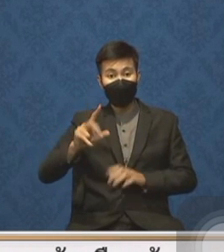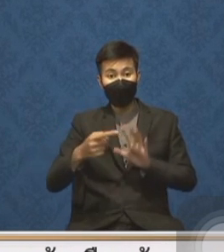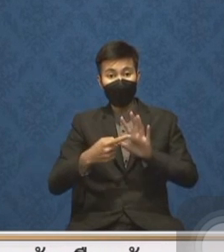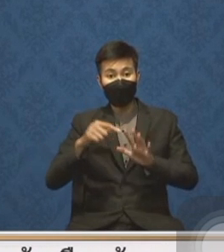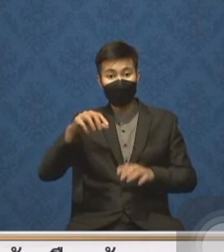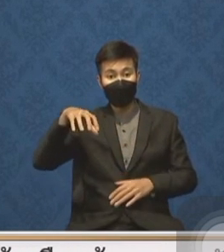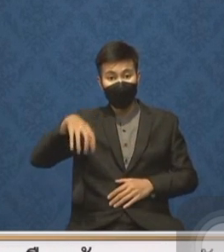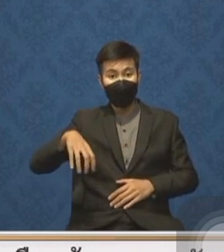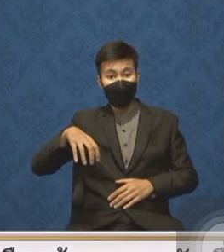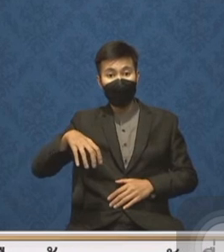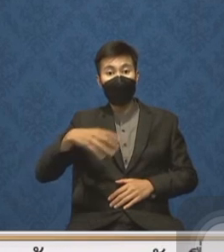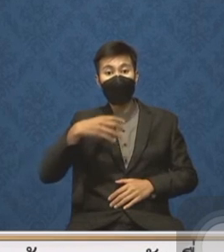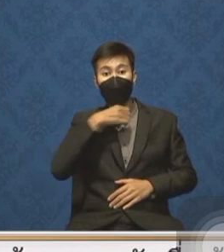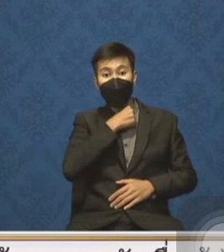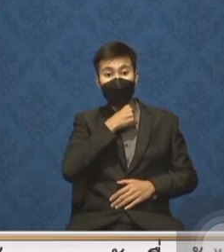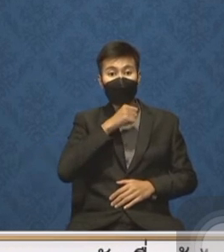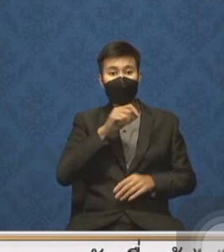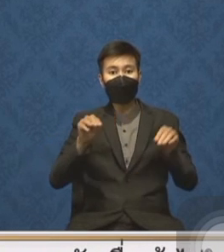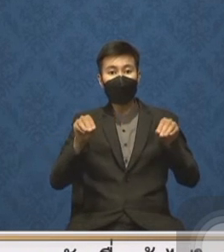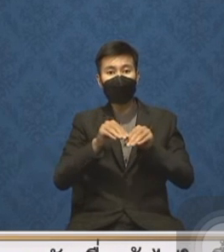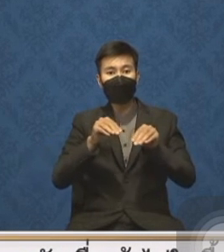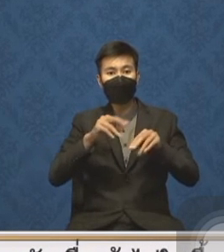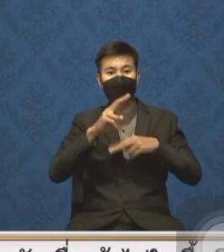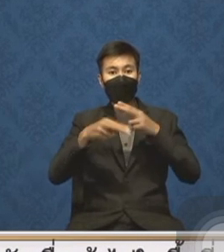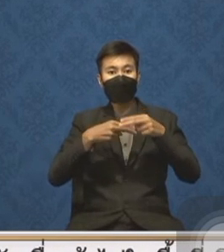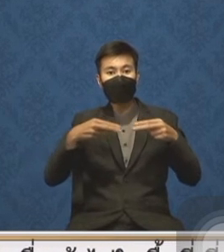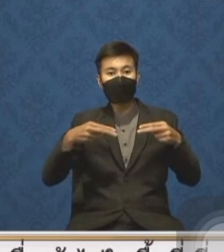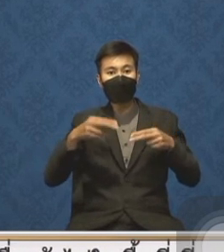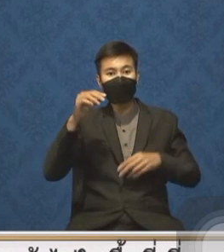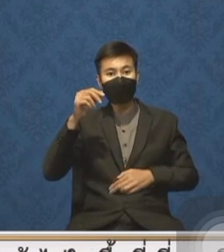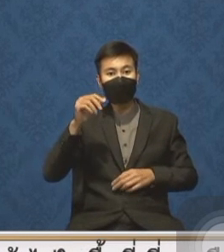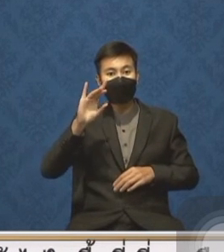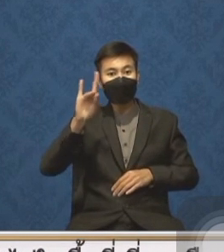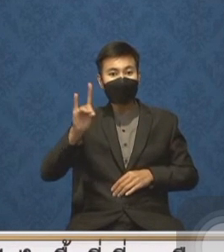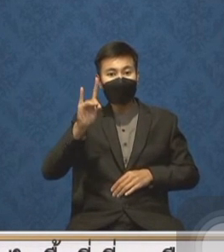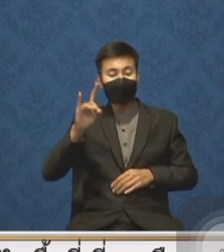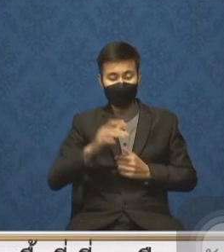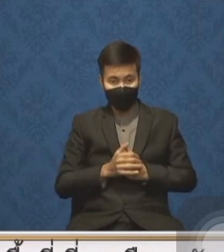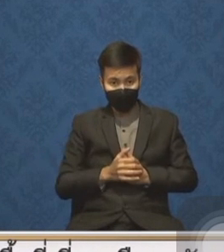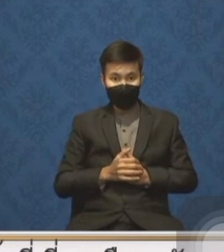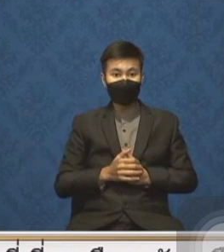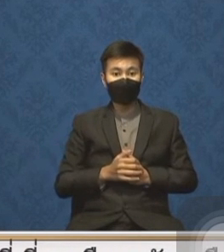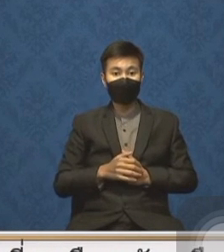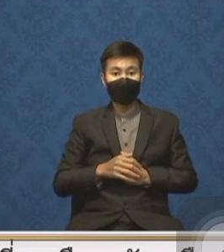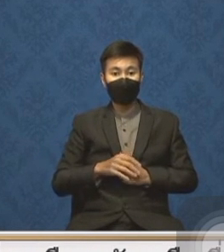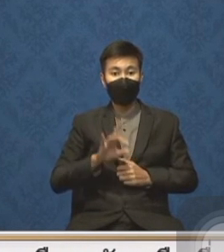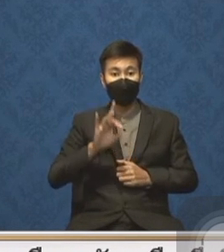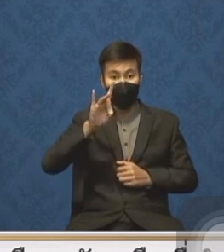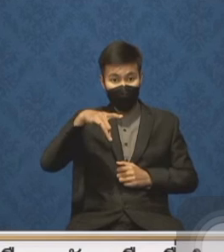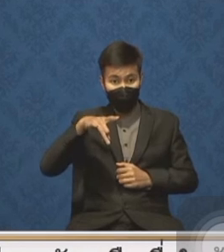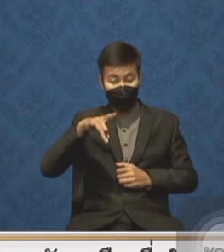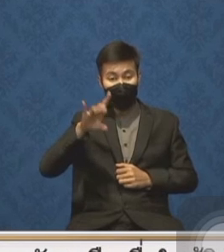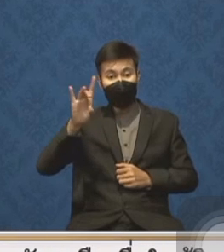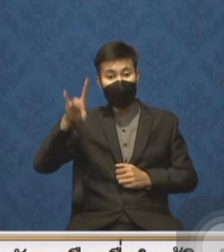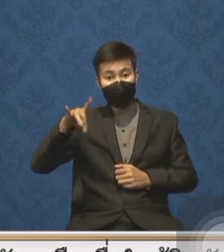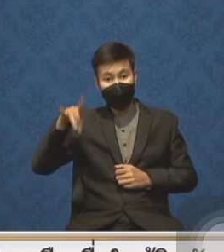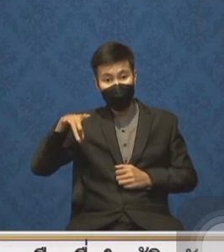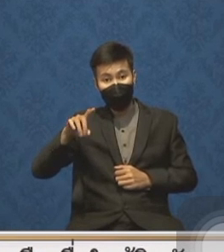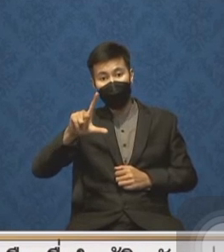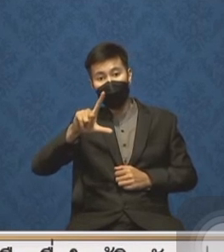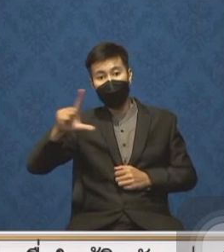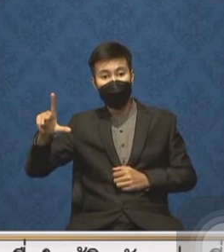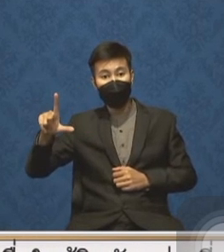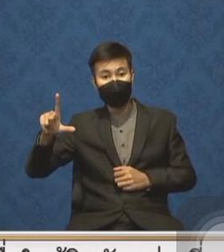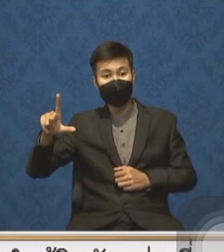งแรกนะครับยิ่งผมไปดูงบยิ่งตกใจใหญ่ครับท่านประธานครับ 8,088 ล้านบาทท่านประธาน